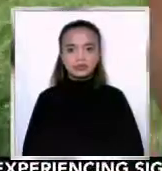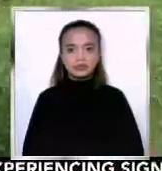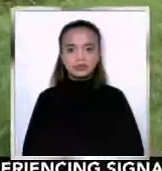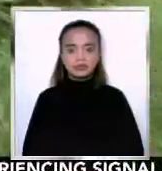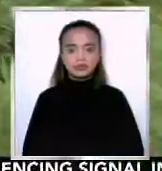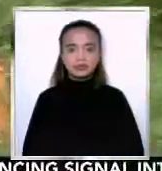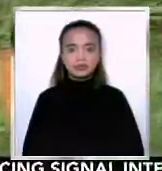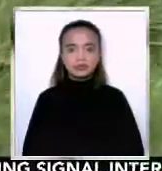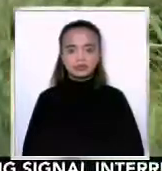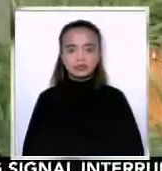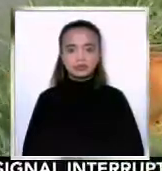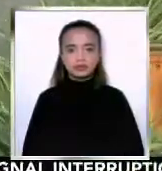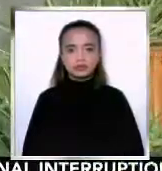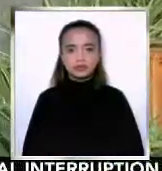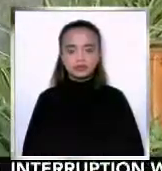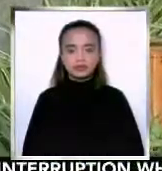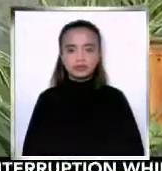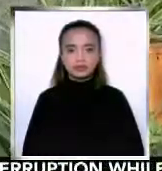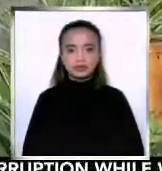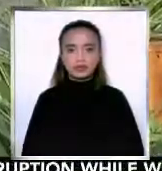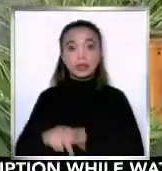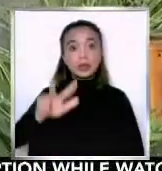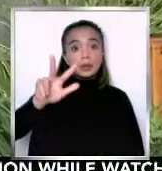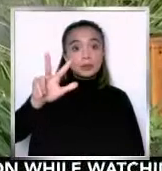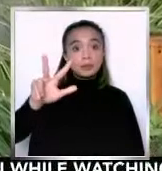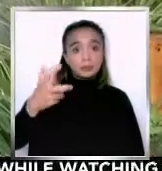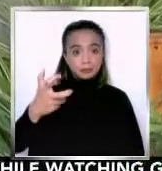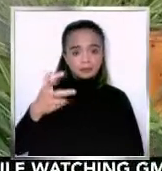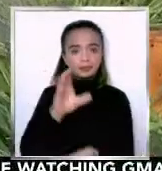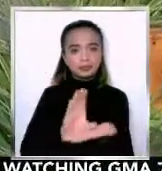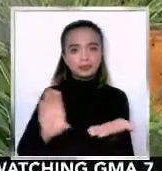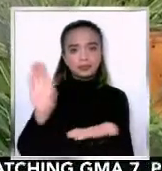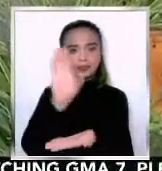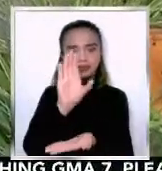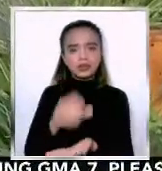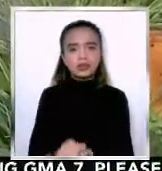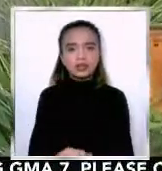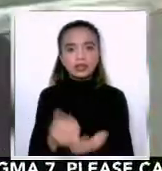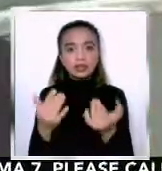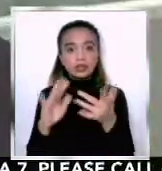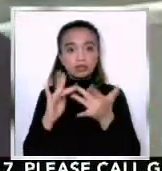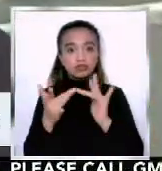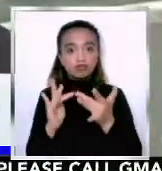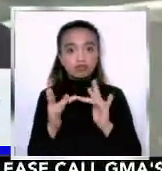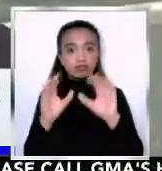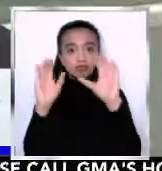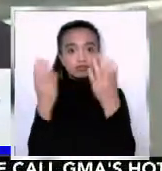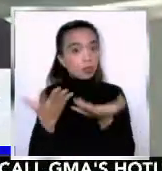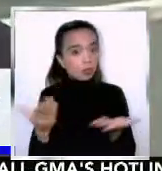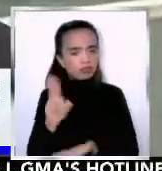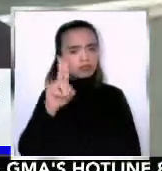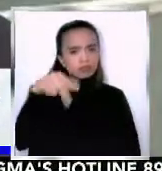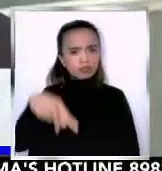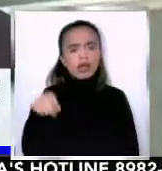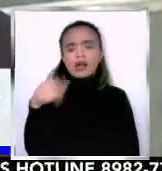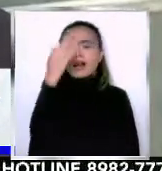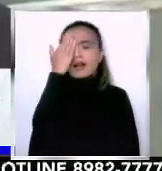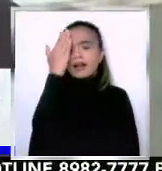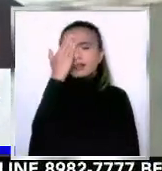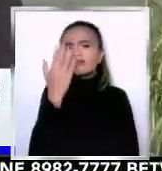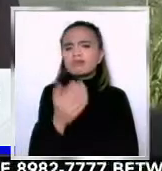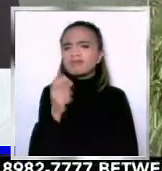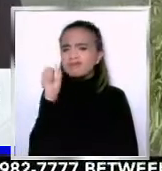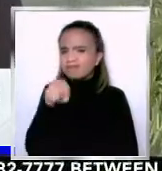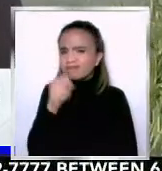may face-to-face. Third year college si Lawrence at naka-online class sa UP Diliman. Alam niya raw kung gaano kahirap yung may COVID